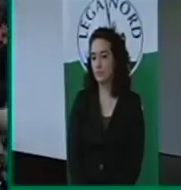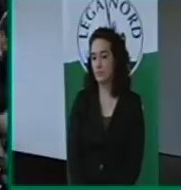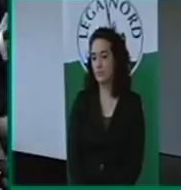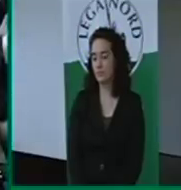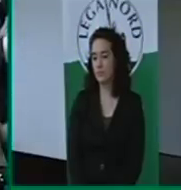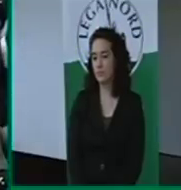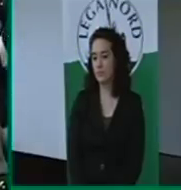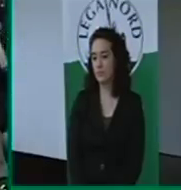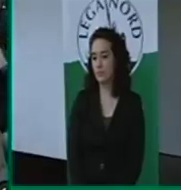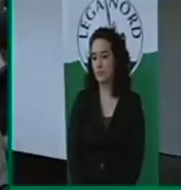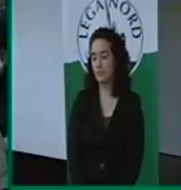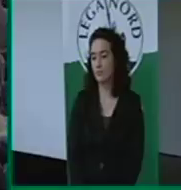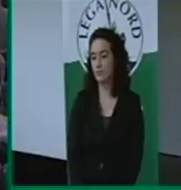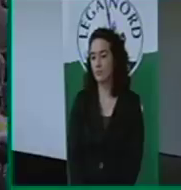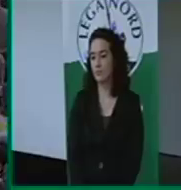basta